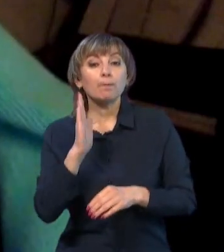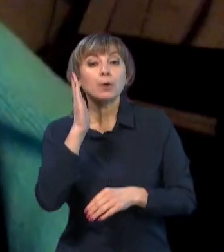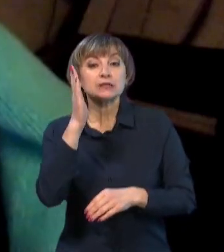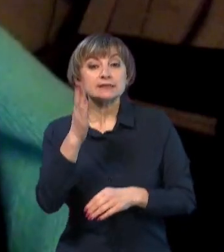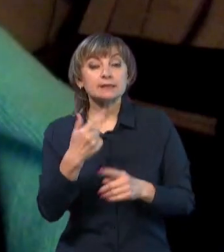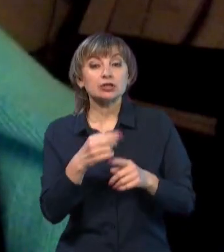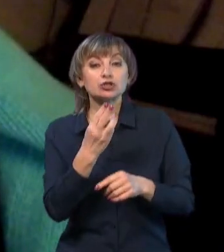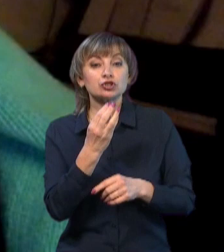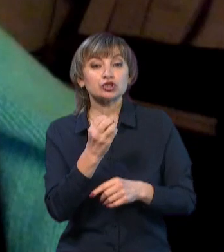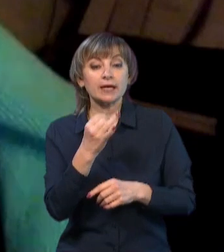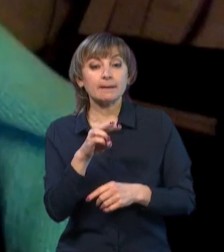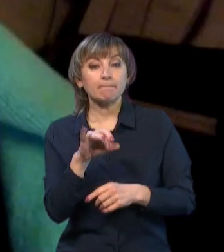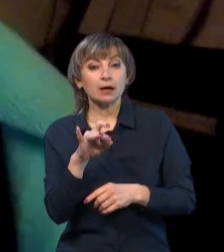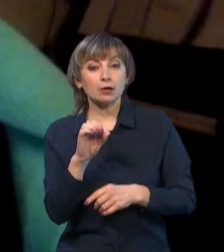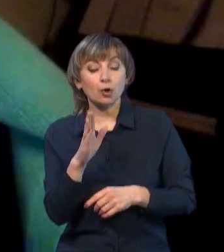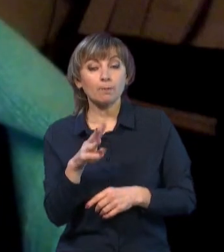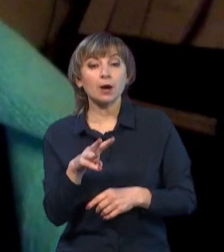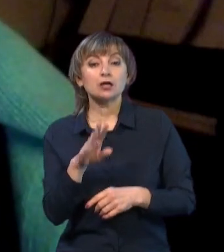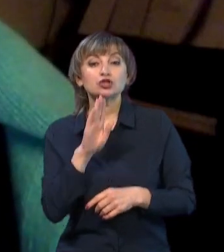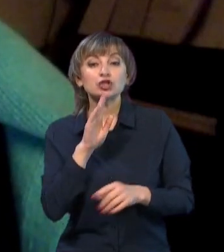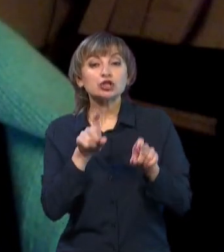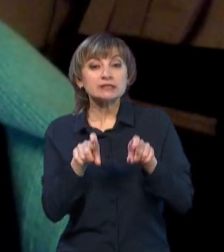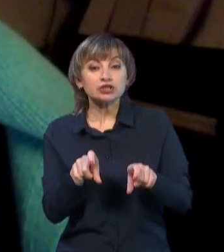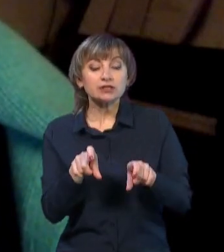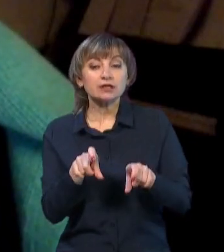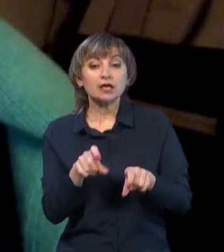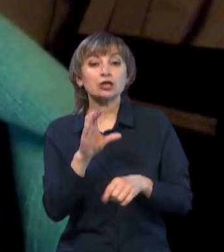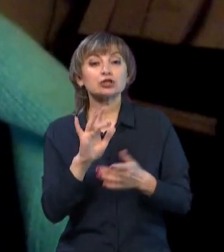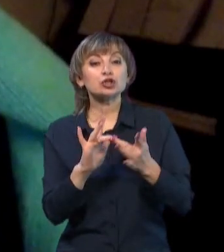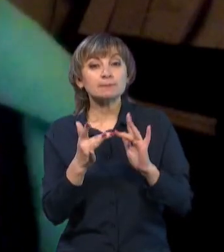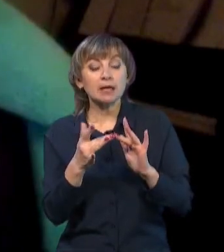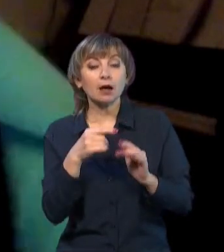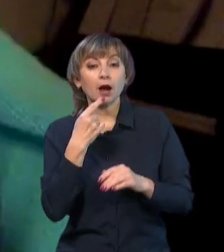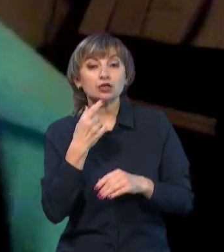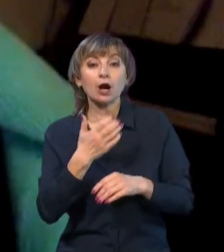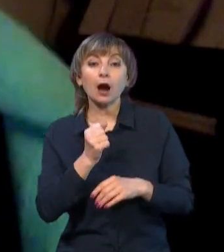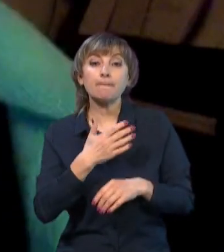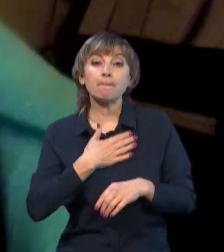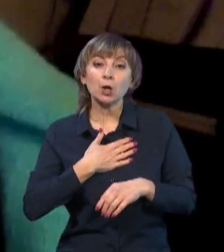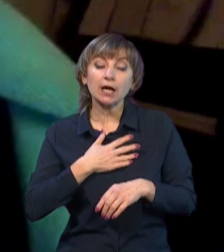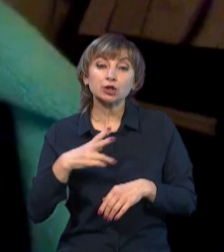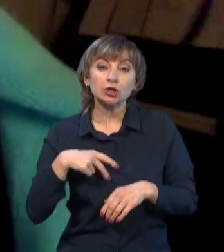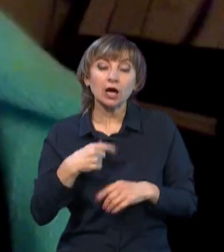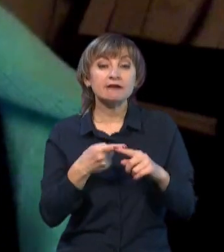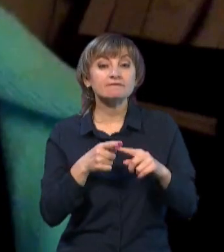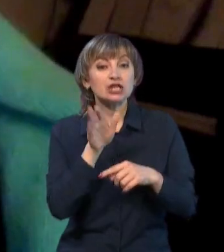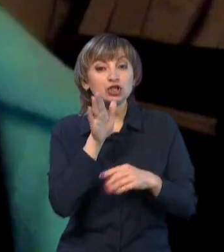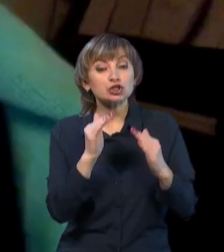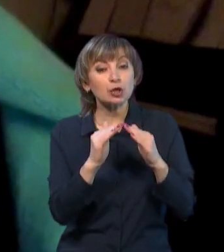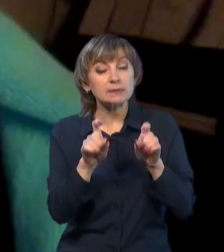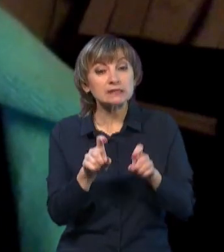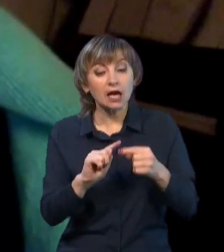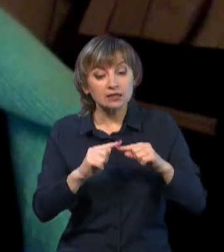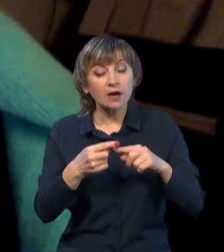оцим шеймером. Знаєте, як жіночки сидять у соцмережах і кажуть, а моя донька в цей час вдома сиділа,